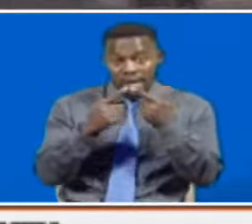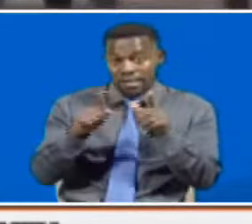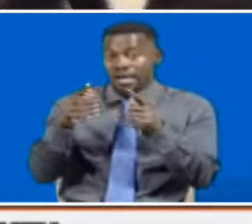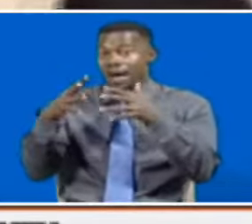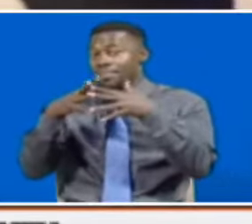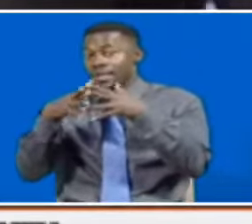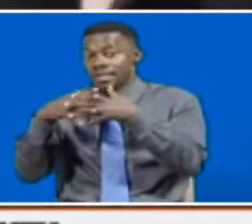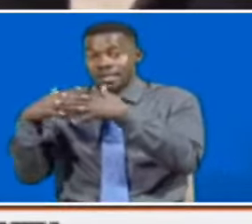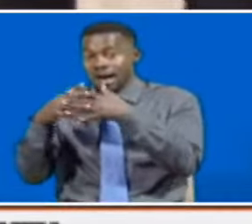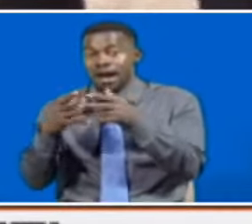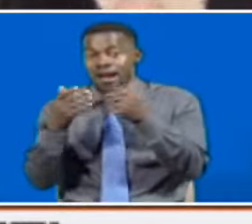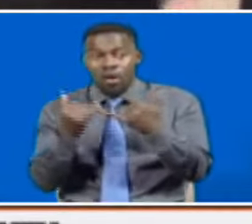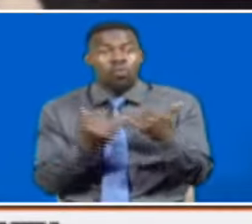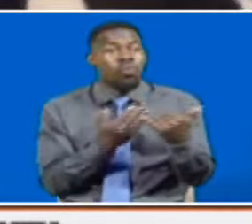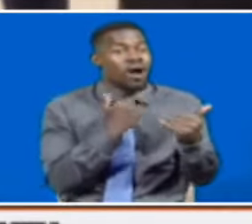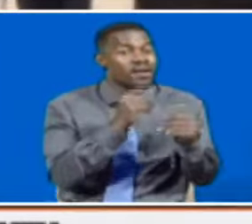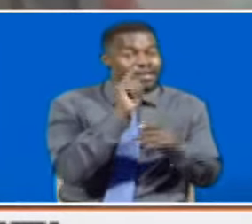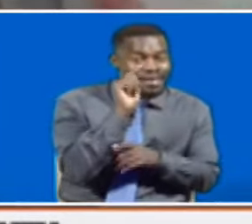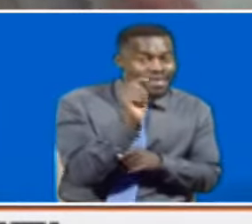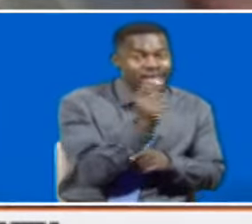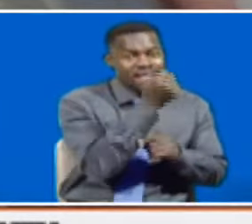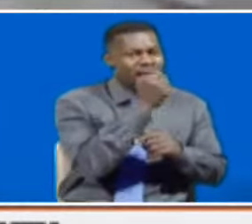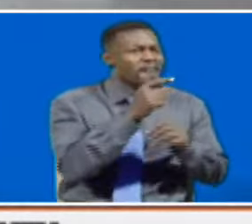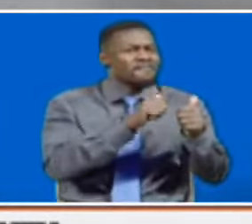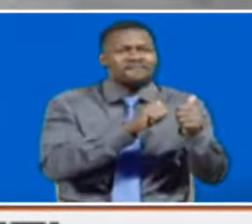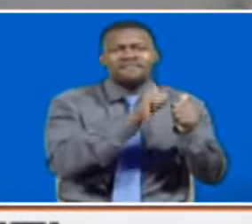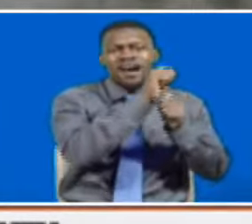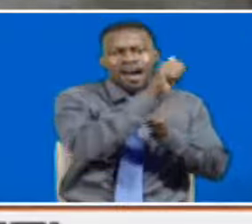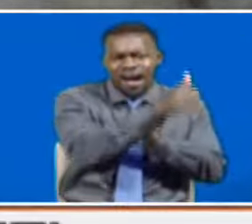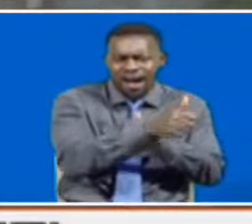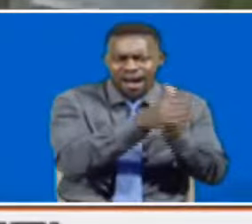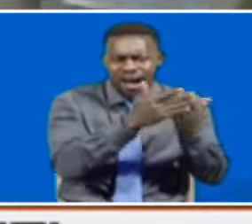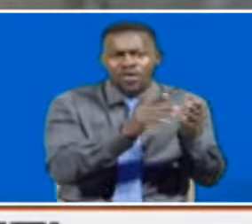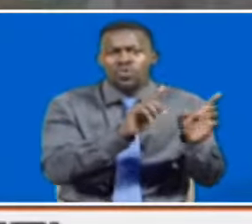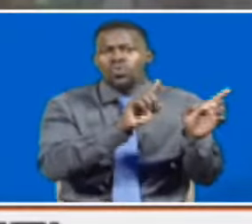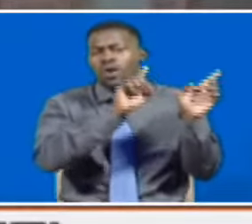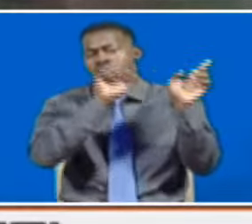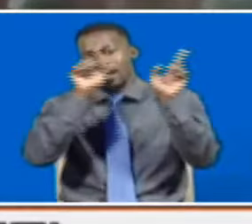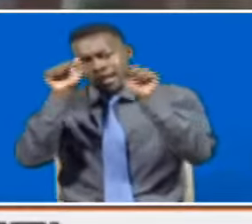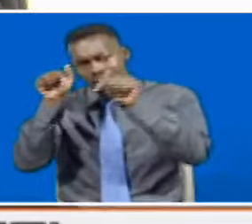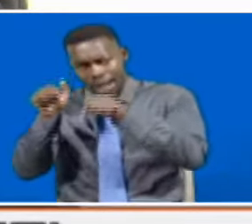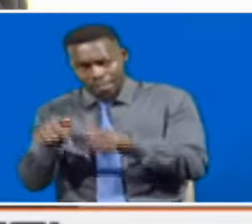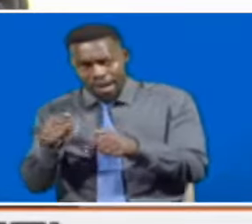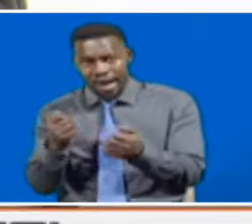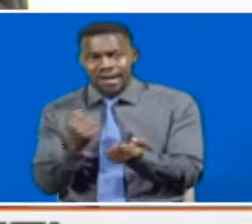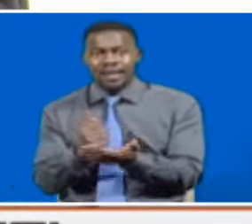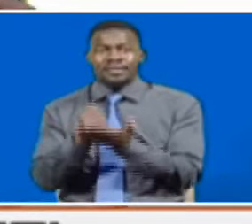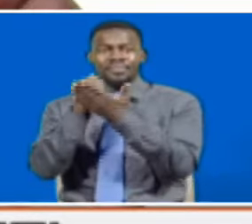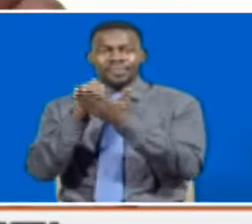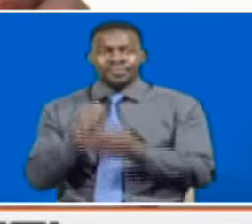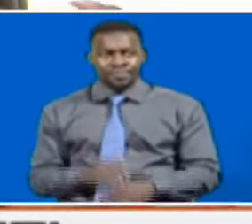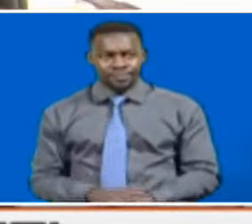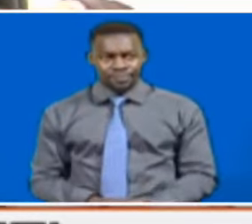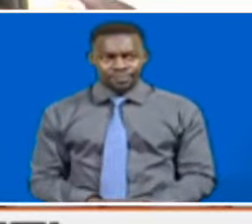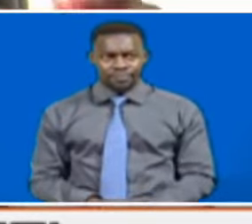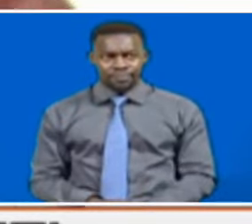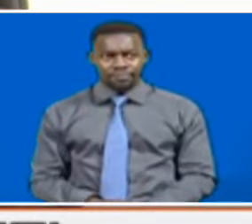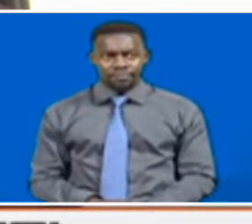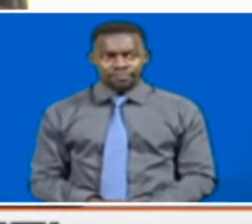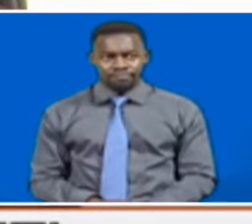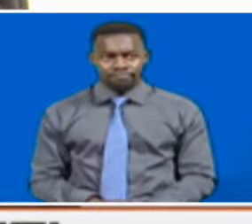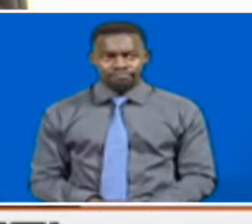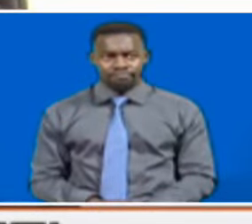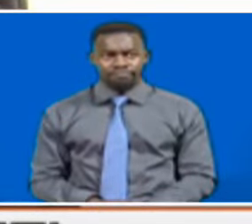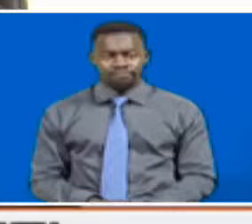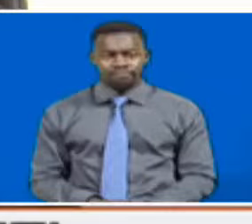yake inataka Kenya iliyoko kilomita 12000 na ushei kuvalia njuga machafuko hayo. Peacekeeping does not mean